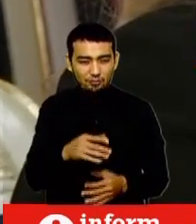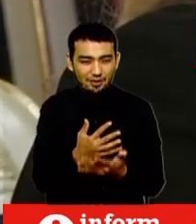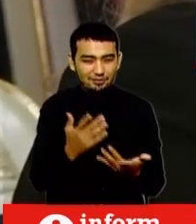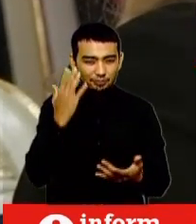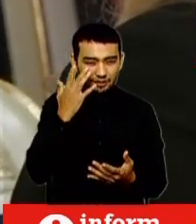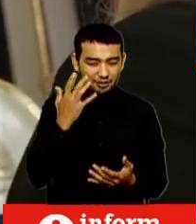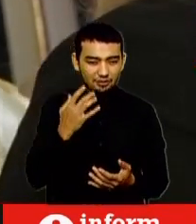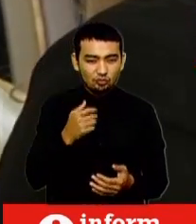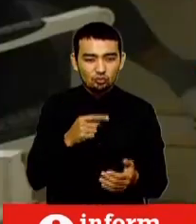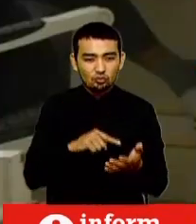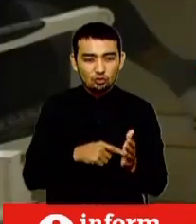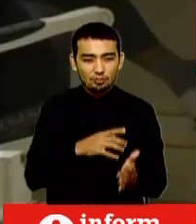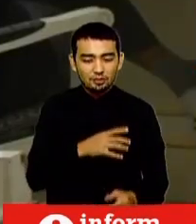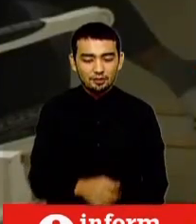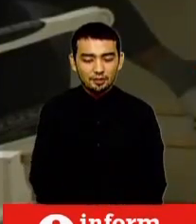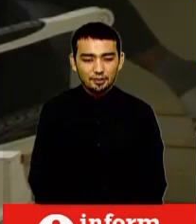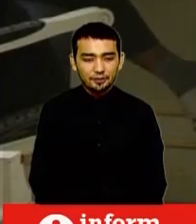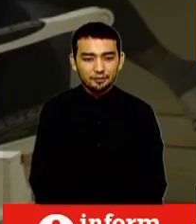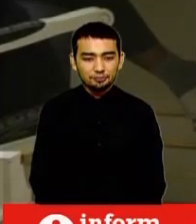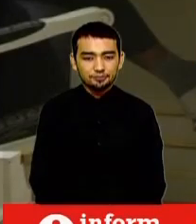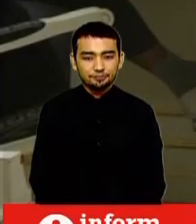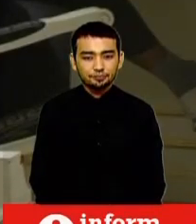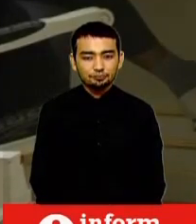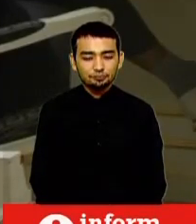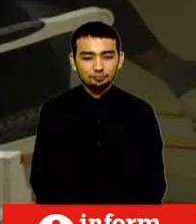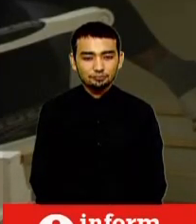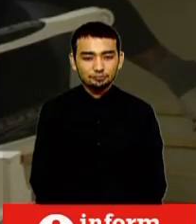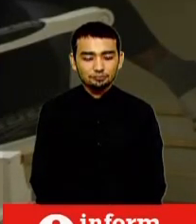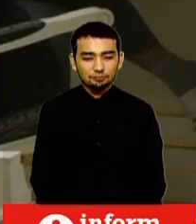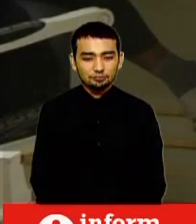пікірлерді қорытындылады. Руслан Расланұлы, Нина Шаппо, Информбюро, Қостанай облысы.